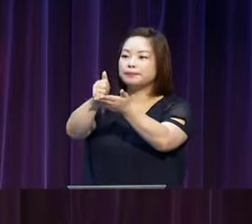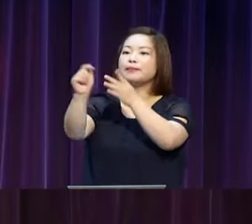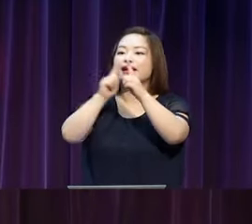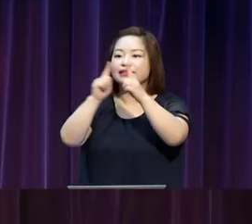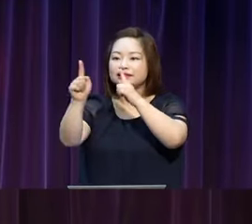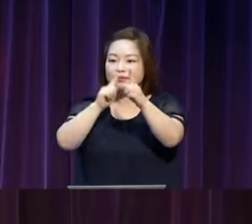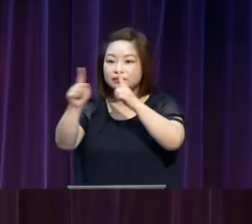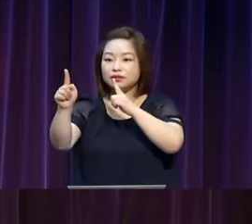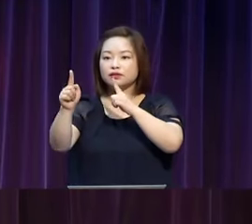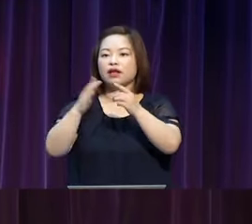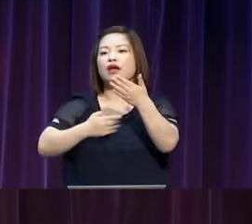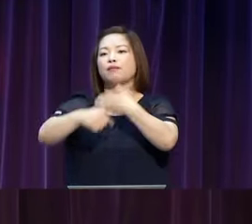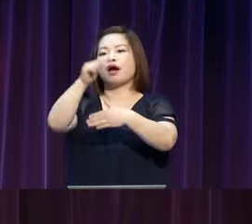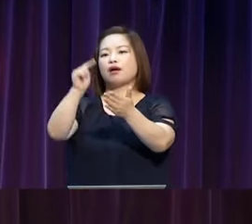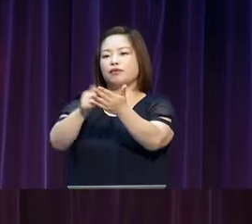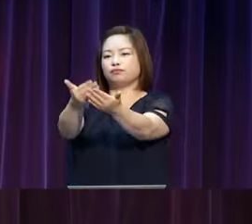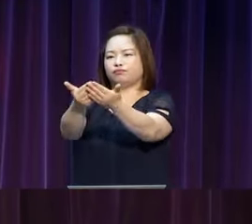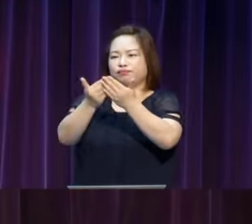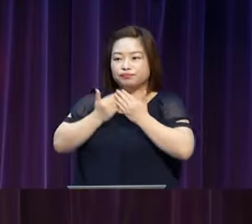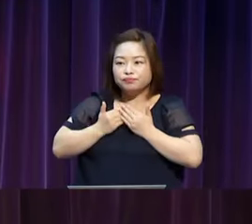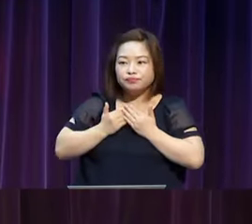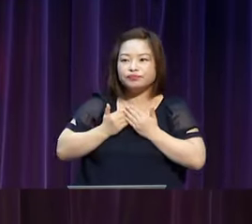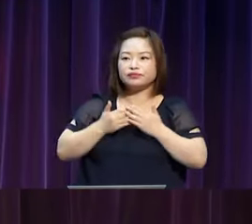잘 간직하려고 해야 되는 거예요.